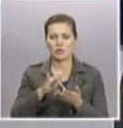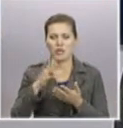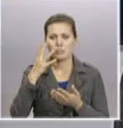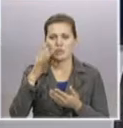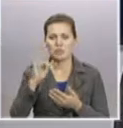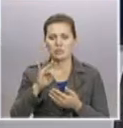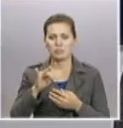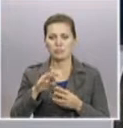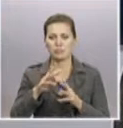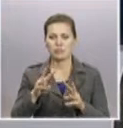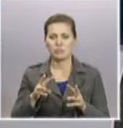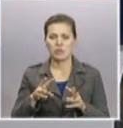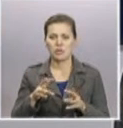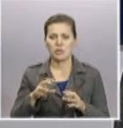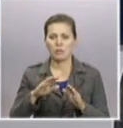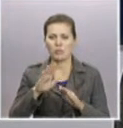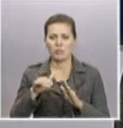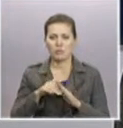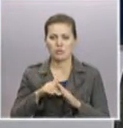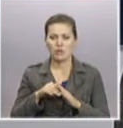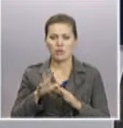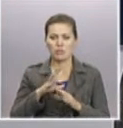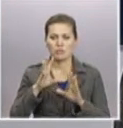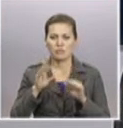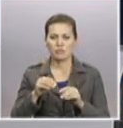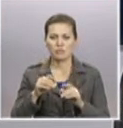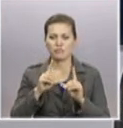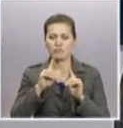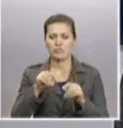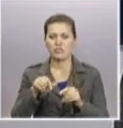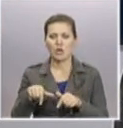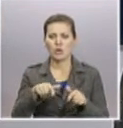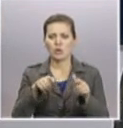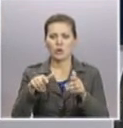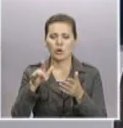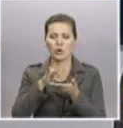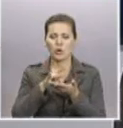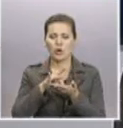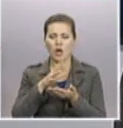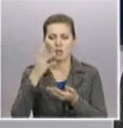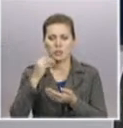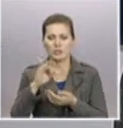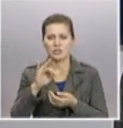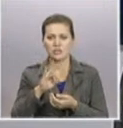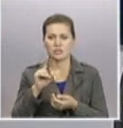Алматы, министром. Оно подразумевает все выездные дороги из города Алматы.